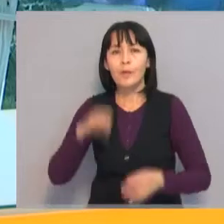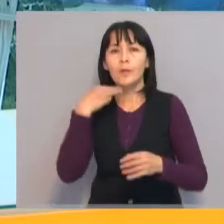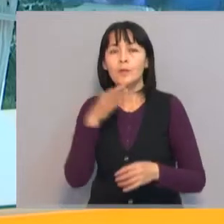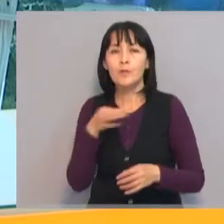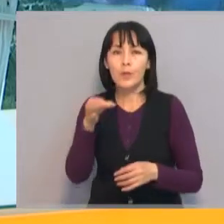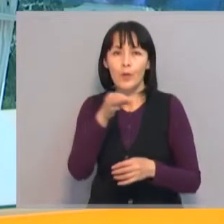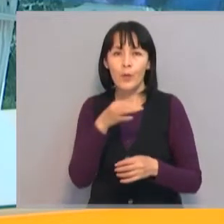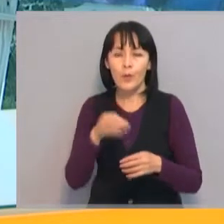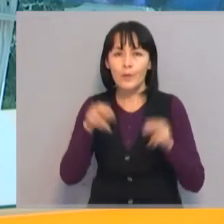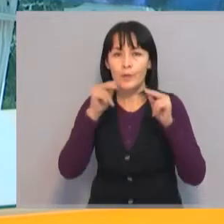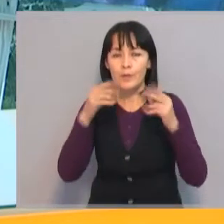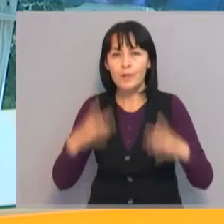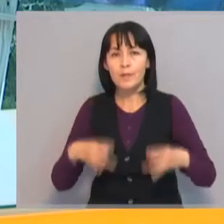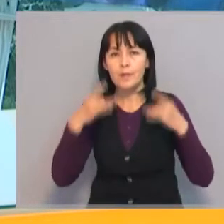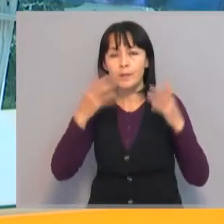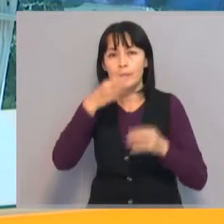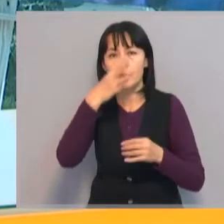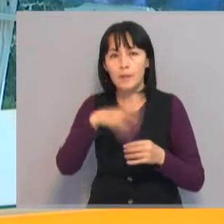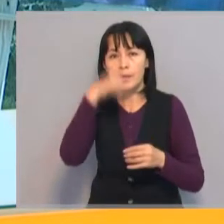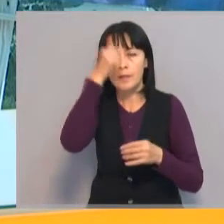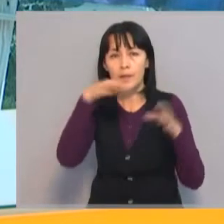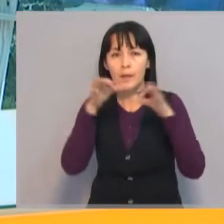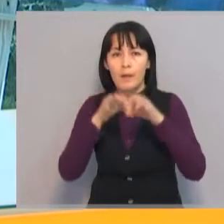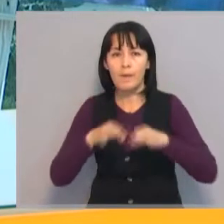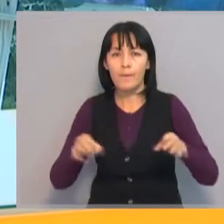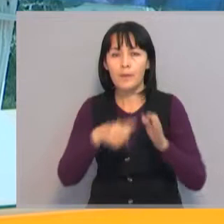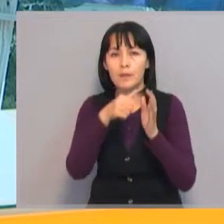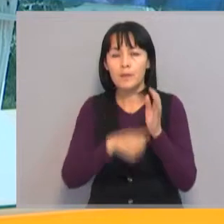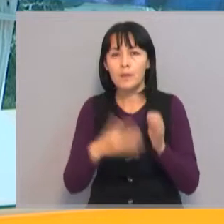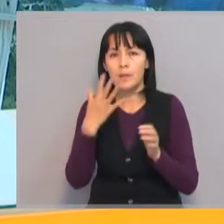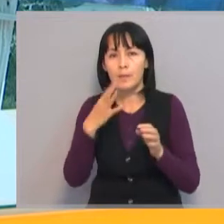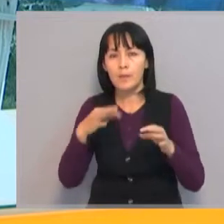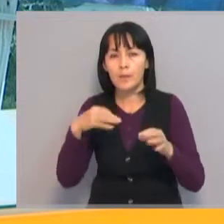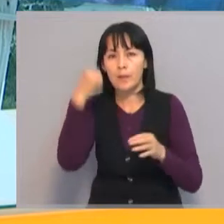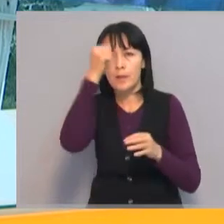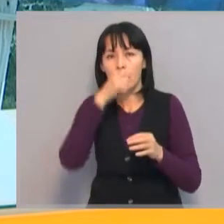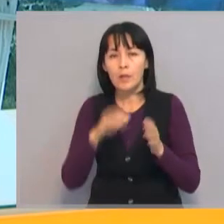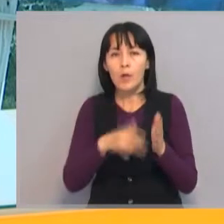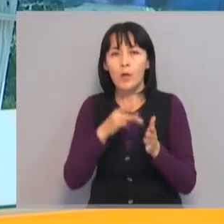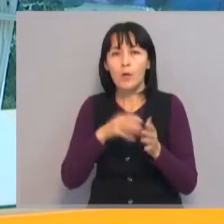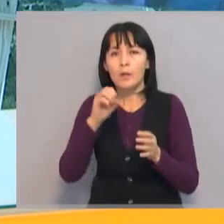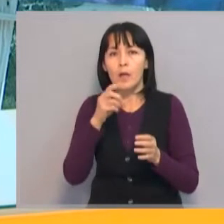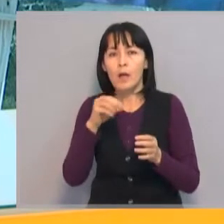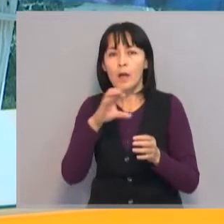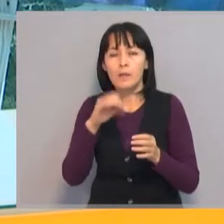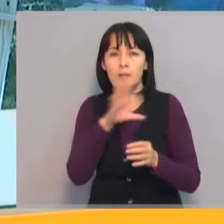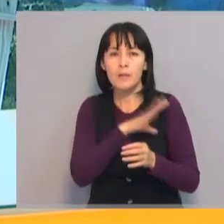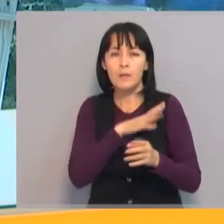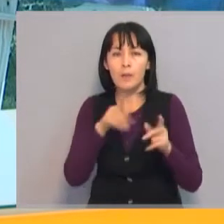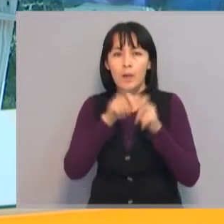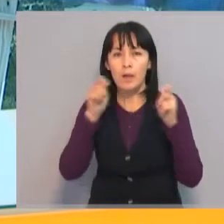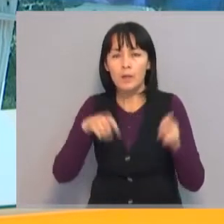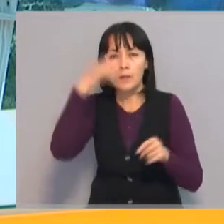В Туркестанской области в честь празднования 30-летия независимости и 65-летия города Арысь состоялось